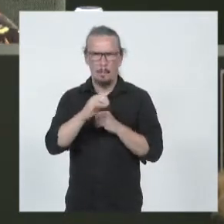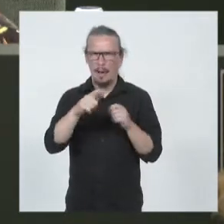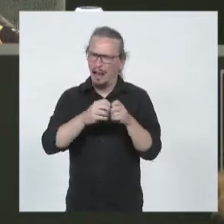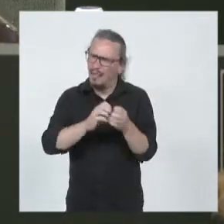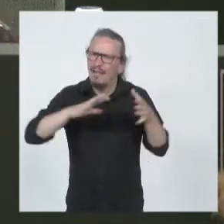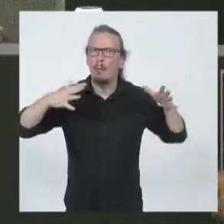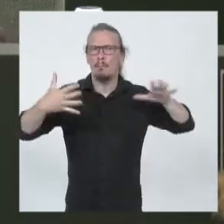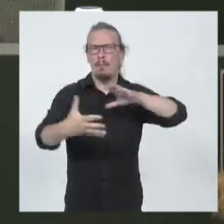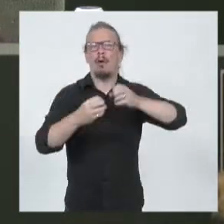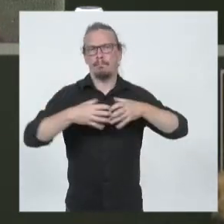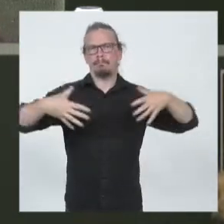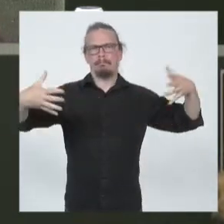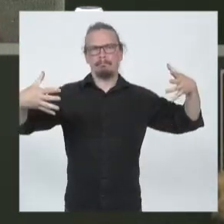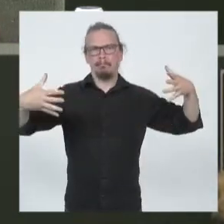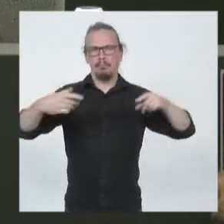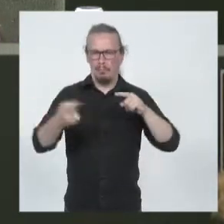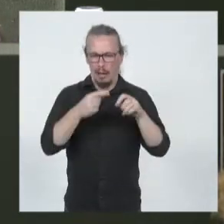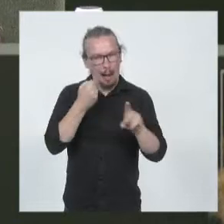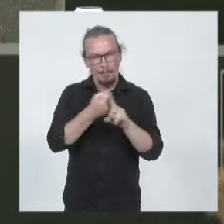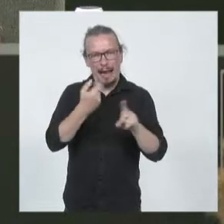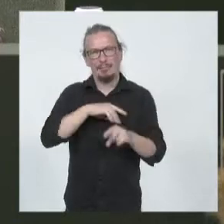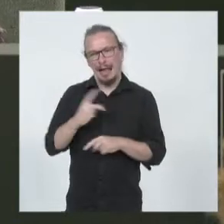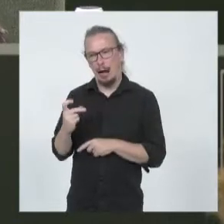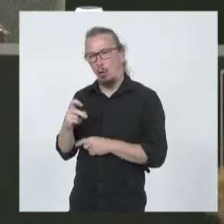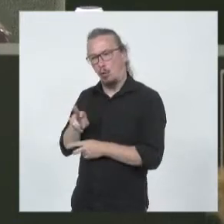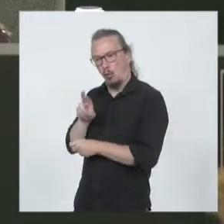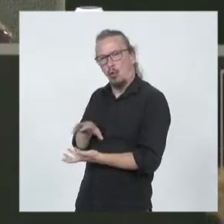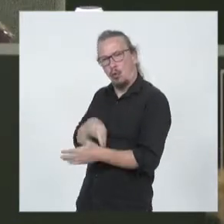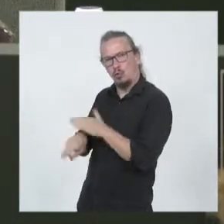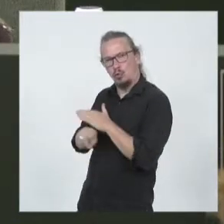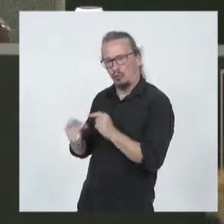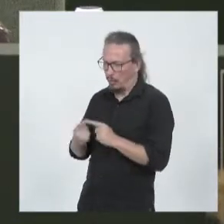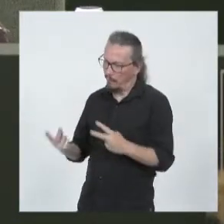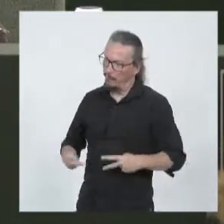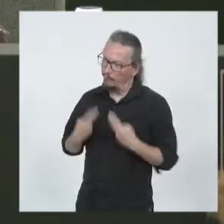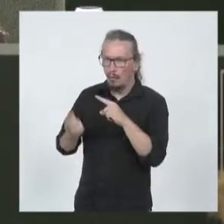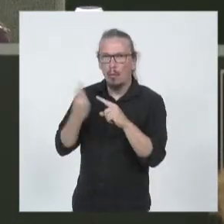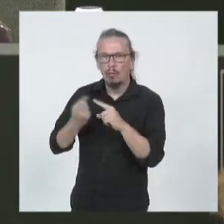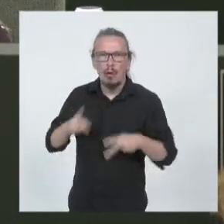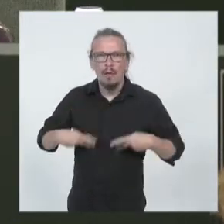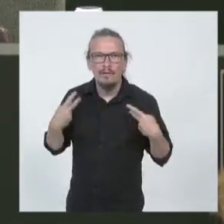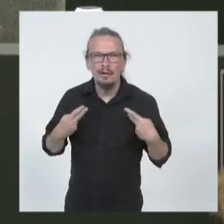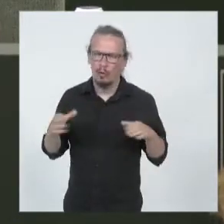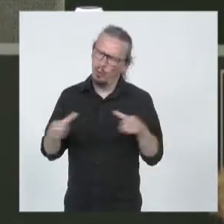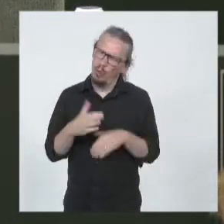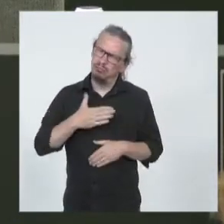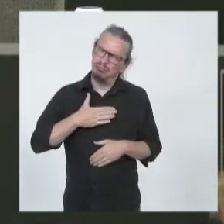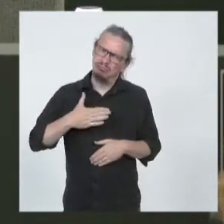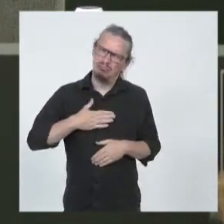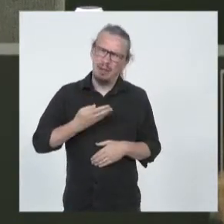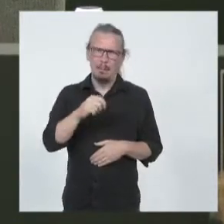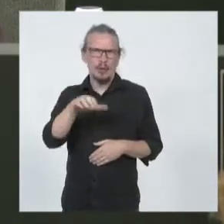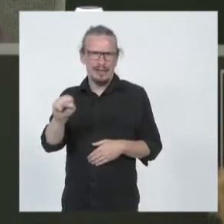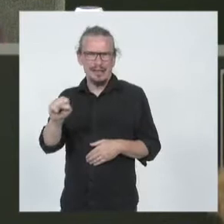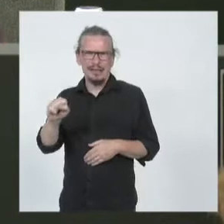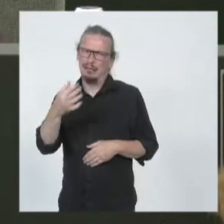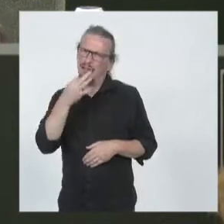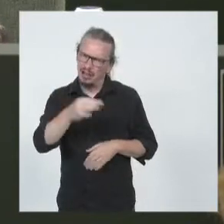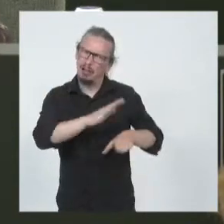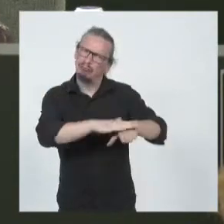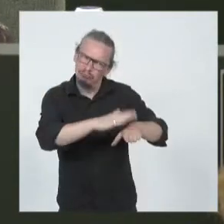dès lors qu'on veut préserver la ressource en eau. Elle constitue, chacun le sait, un bien vital. Notre groupe Métropole Écologie Citoyenne et Solidaire tenait à saluer